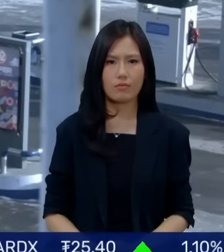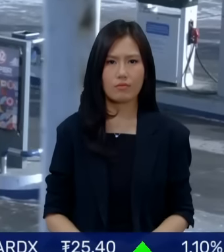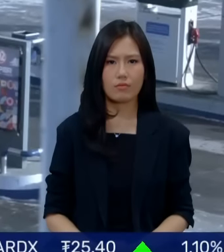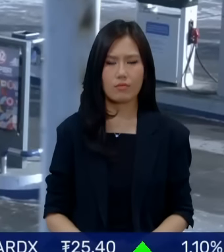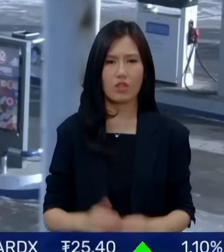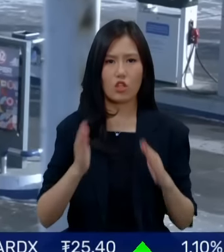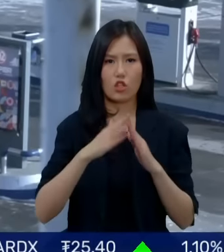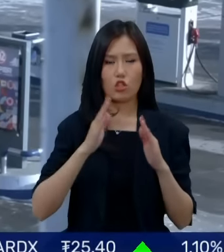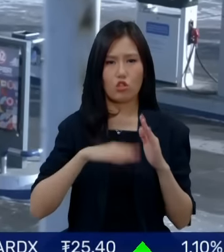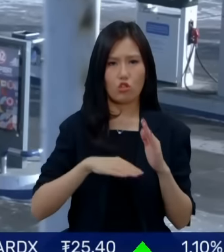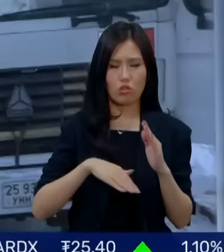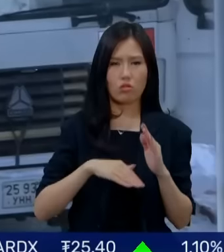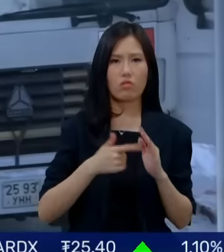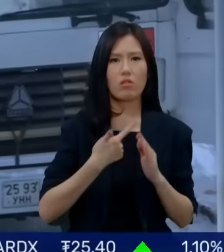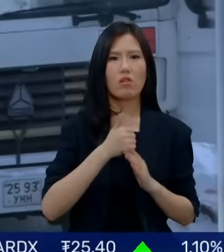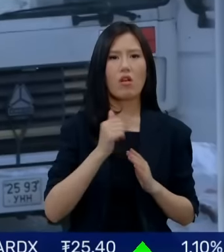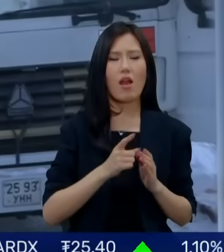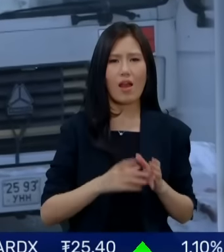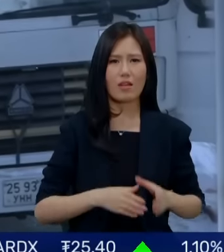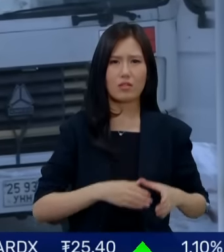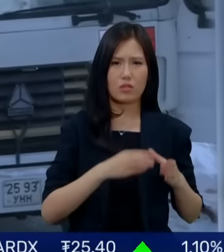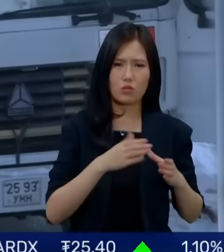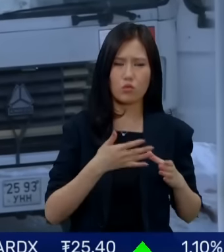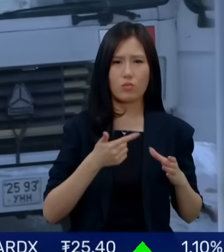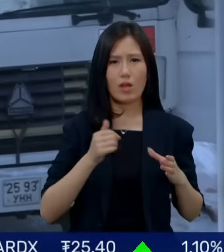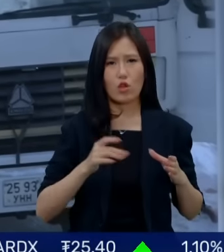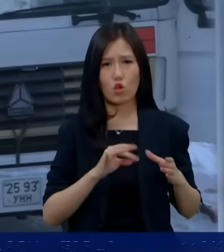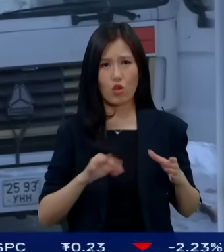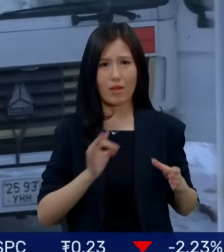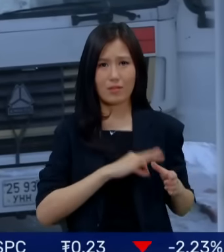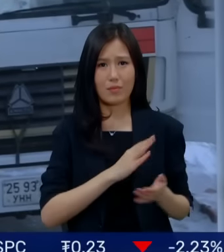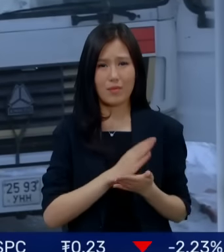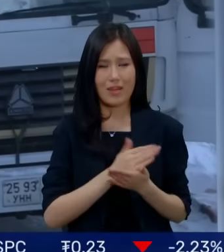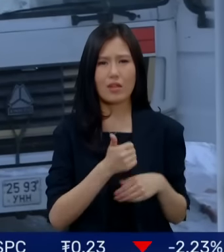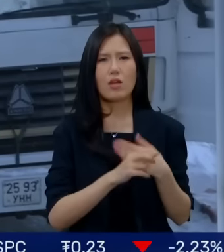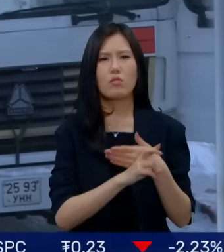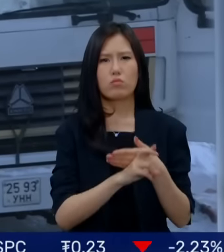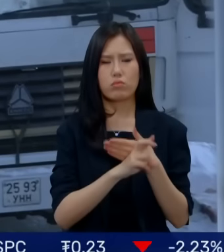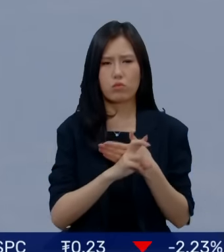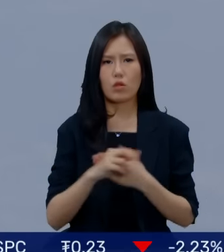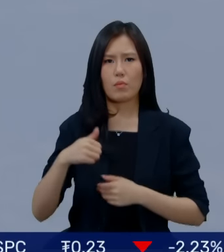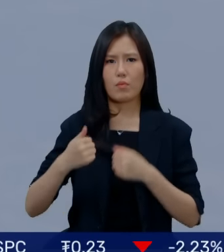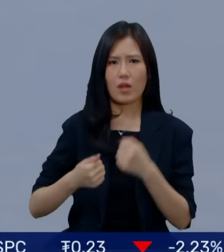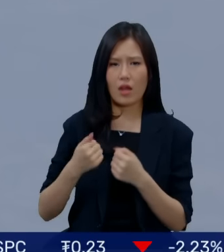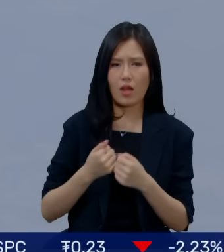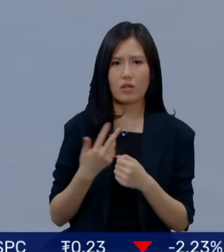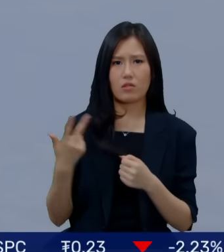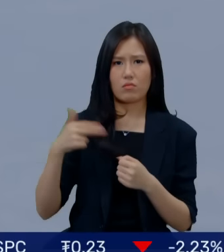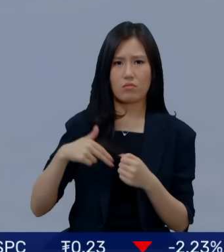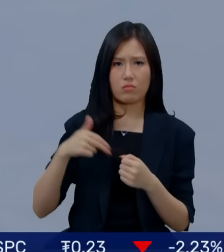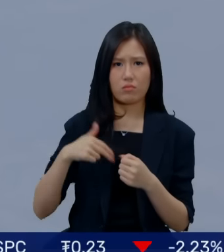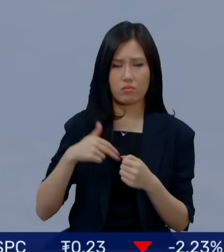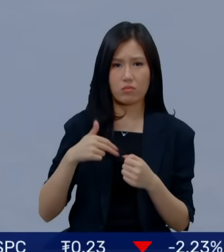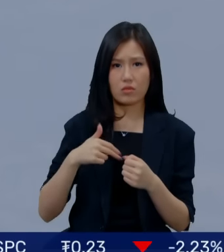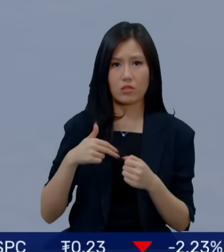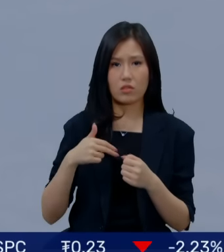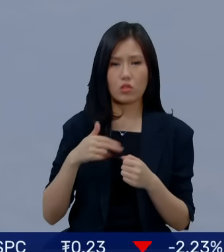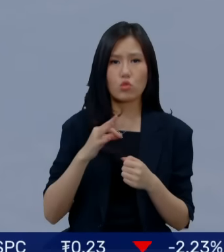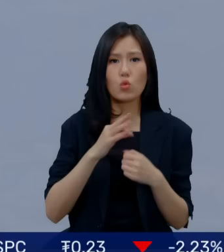Ахуйн газ буюу шингэрүүлсэн хийн аюулгүй байдлыг сахин ахын хэрэглээ үйлдвэрлэл тээврийн хэрэгсэлдээ түлхүү хэрэглэвэл агарын бохирдлыг